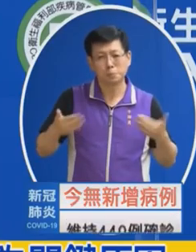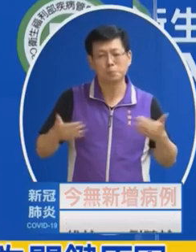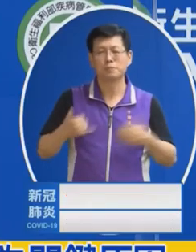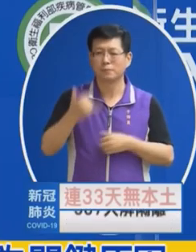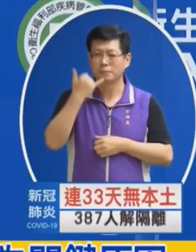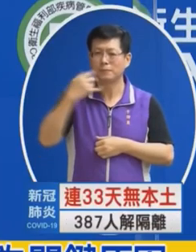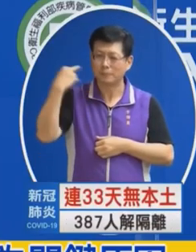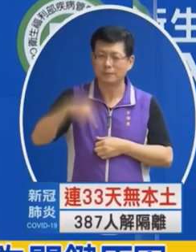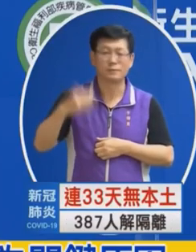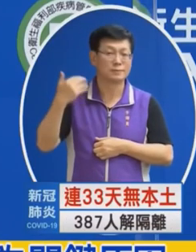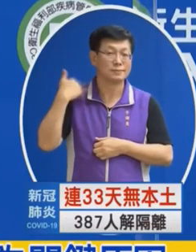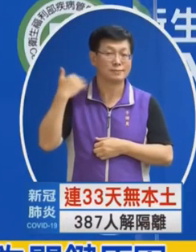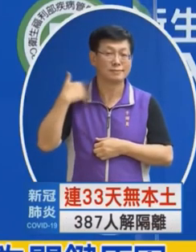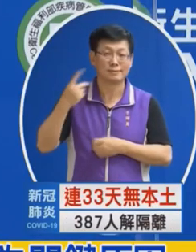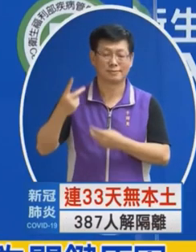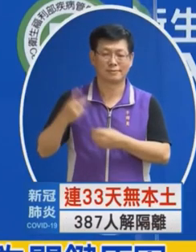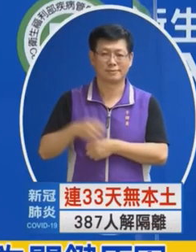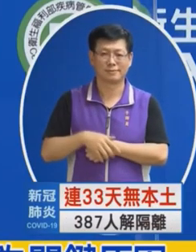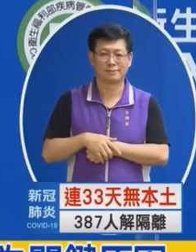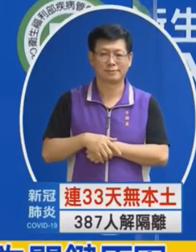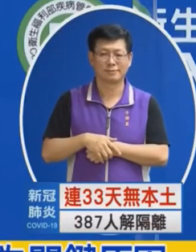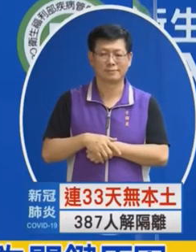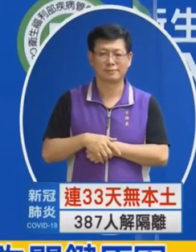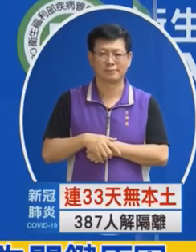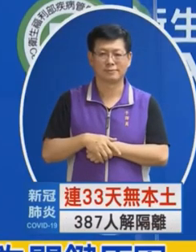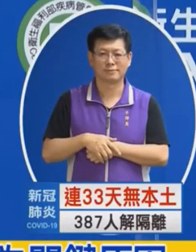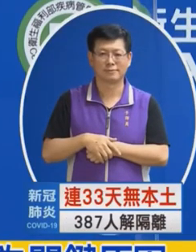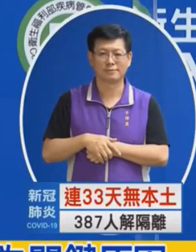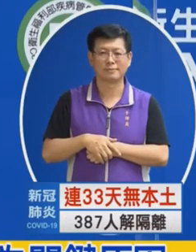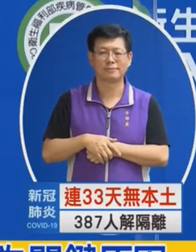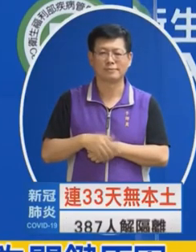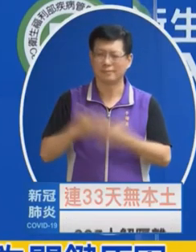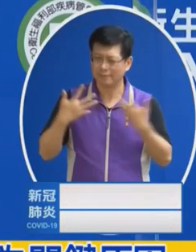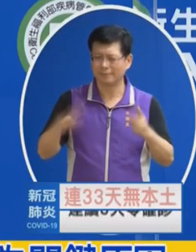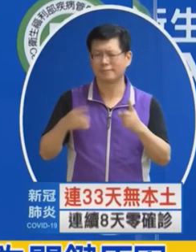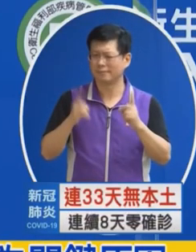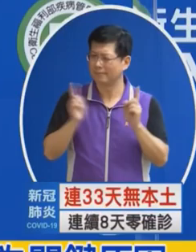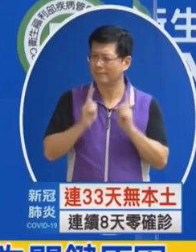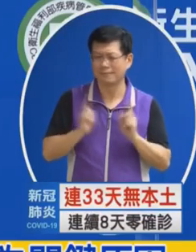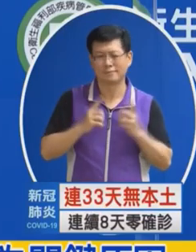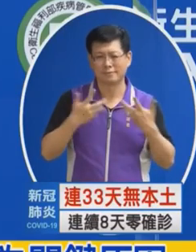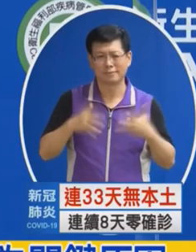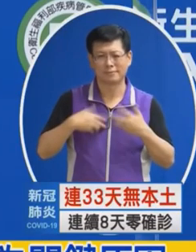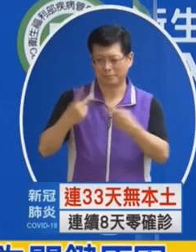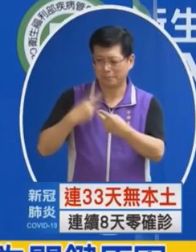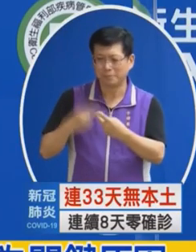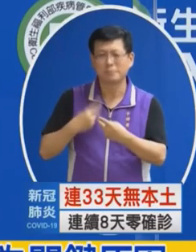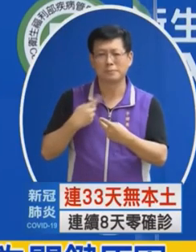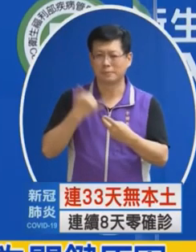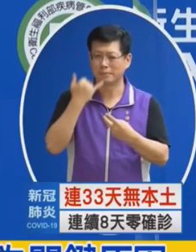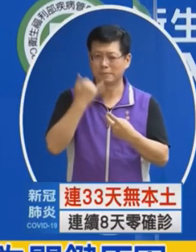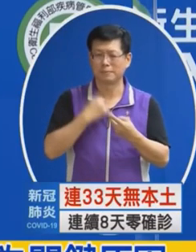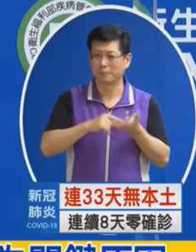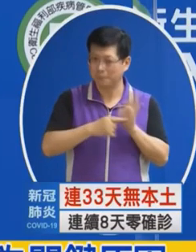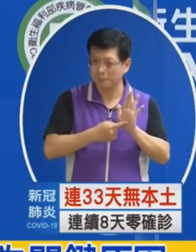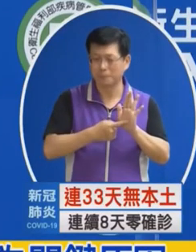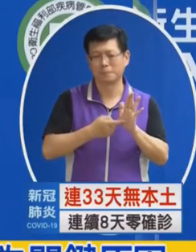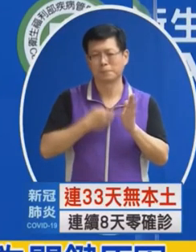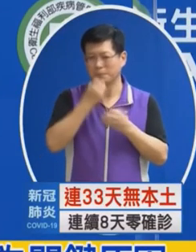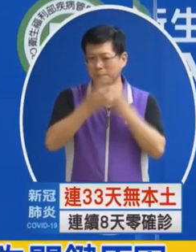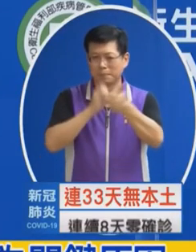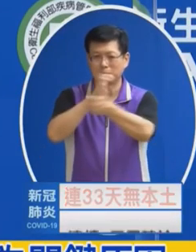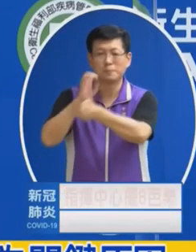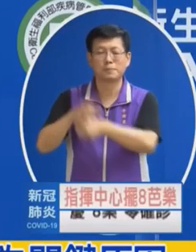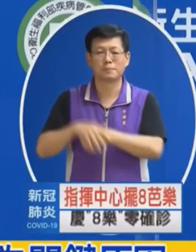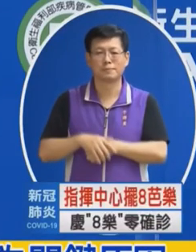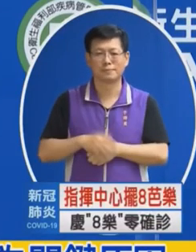我们可以把我们这些相关的这些比较哈，其实都很感人的了哈，可以拿出来跟大家分享